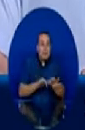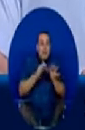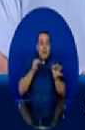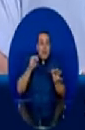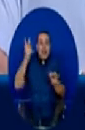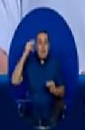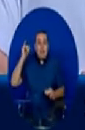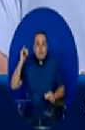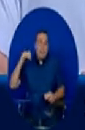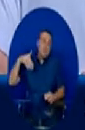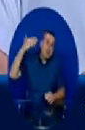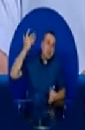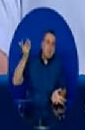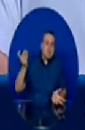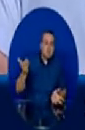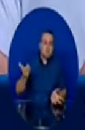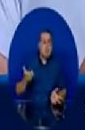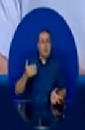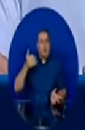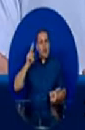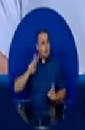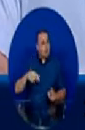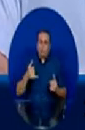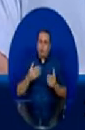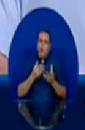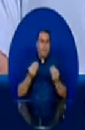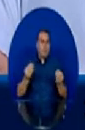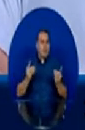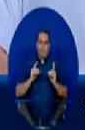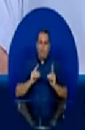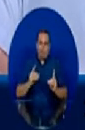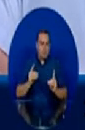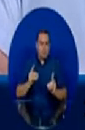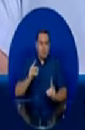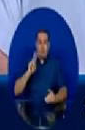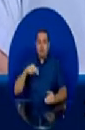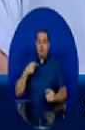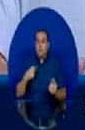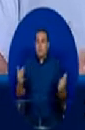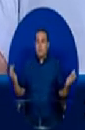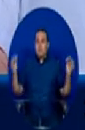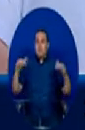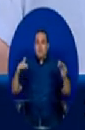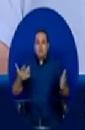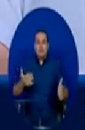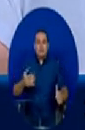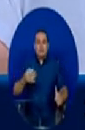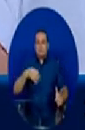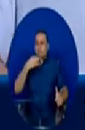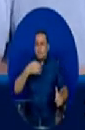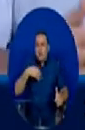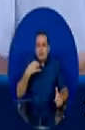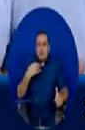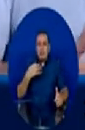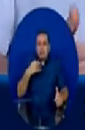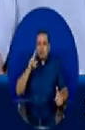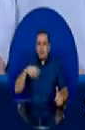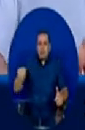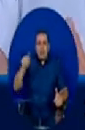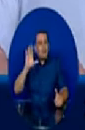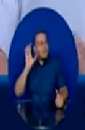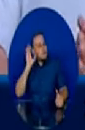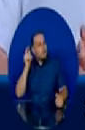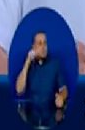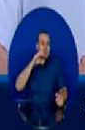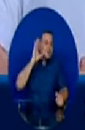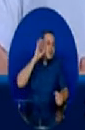כך אלוהים גדול. אז כן, אז יש הרבה דרכים. קודם כל יש לנו מפגשים שאנחנו מרגנים עם הרצאות ושאפשר לבוא לשאול